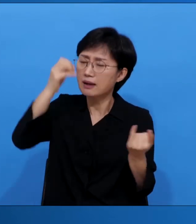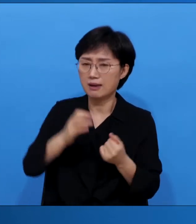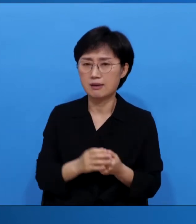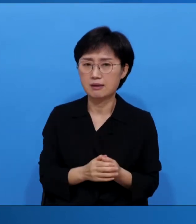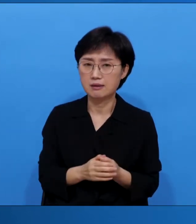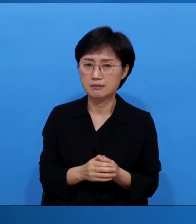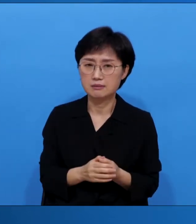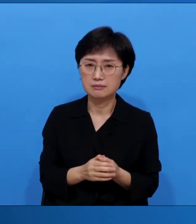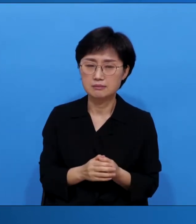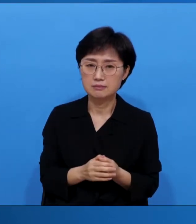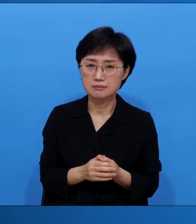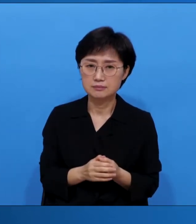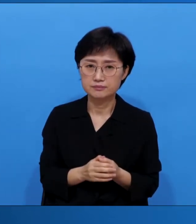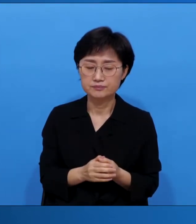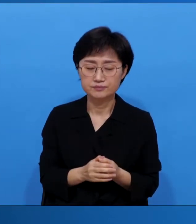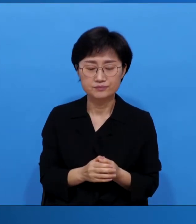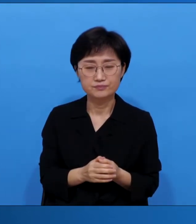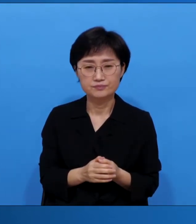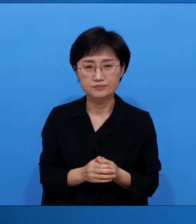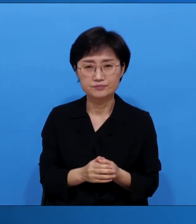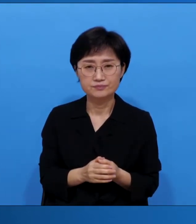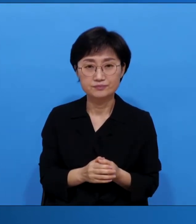yes. 저는 또 그런 거